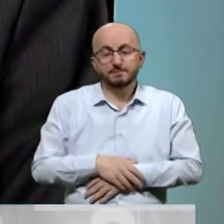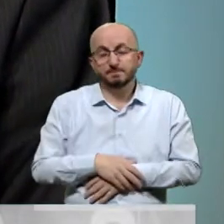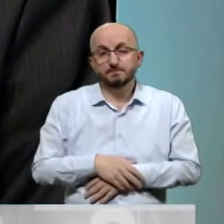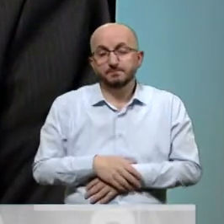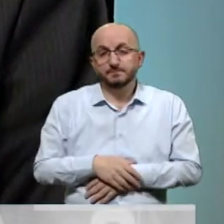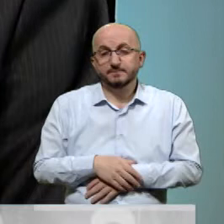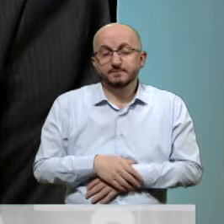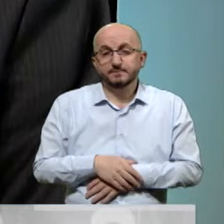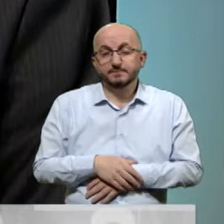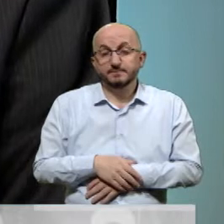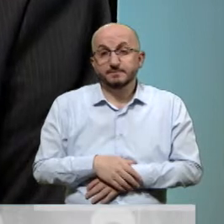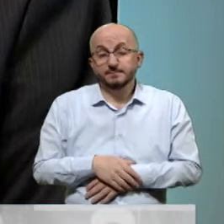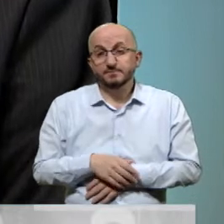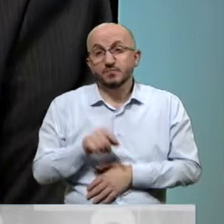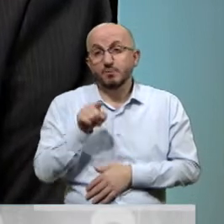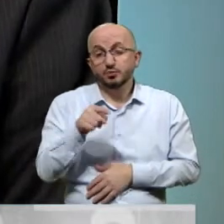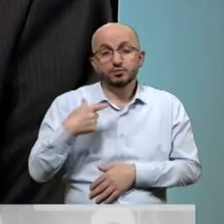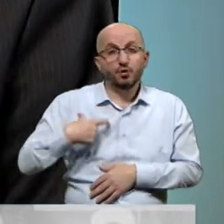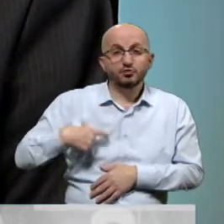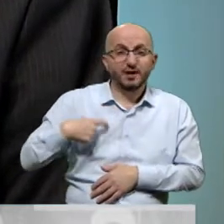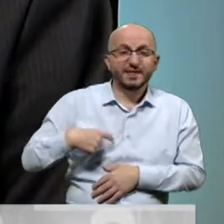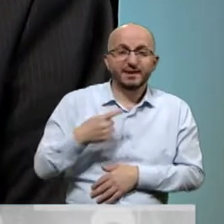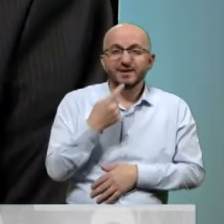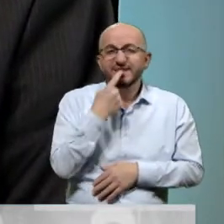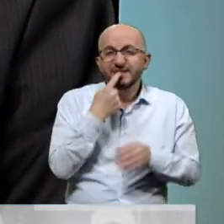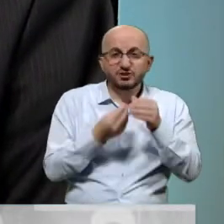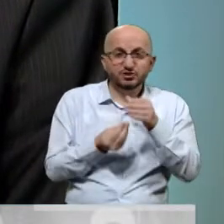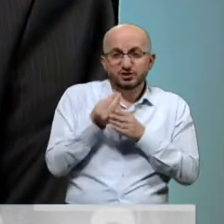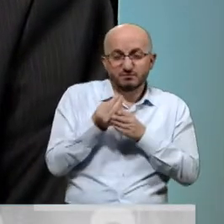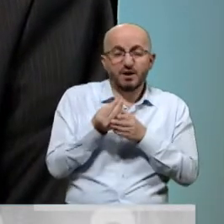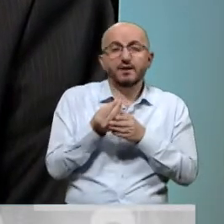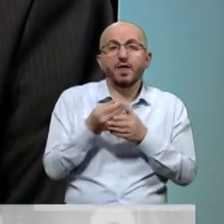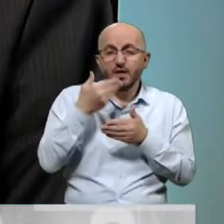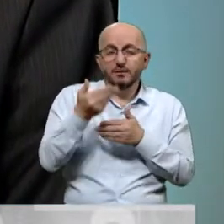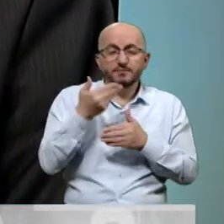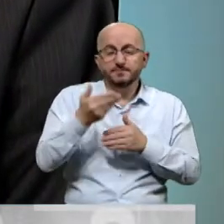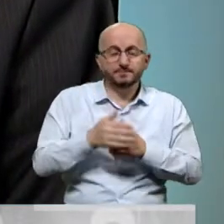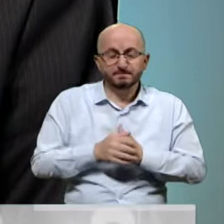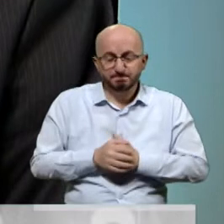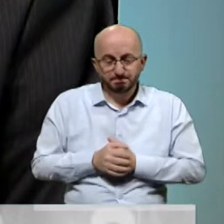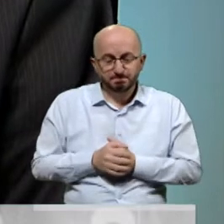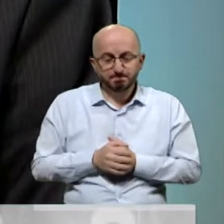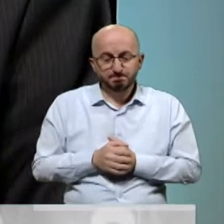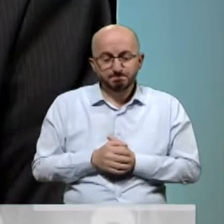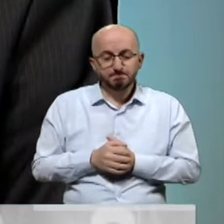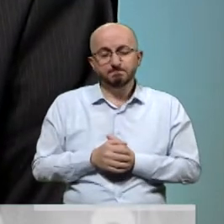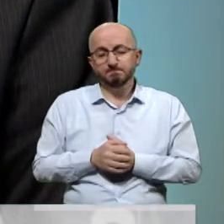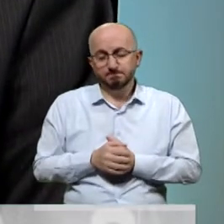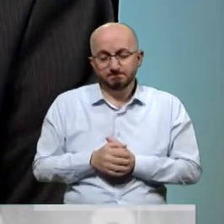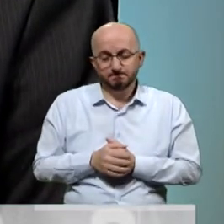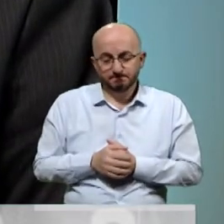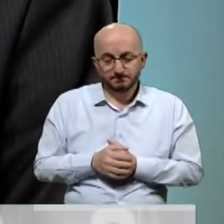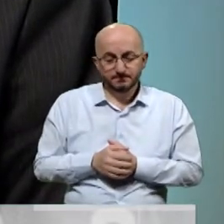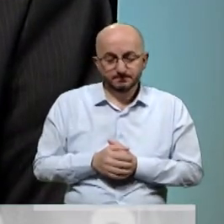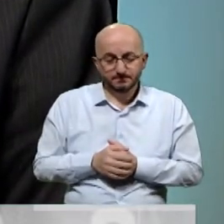Kardeşimiz diyor ki Diğer soru bunun bununla alakalı. belirtisi kapak atma diye tabir edilen o dişlerin çıkmasıdır. Burada